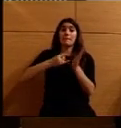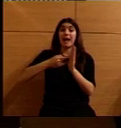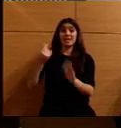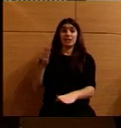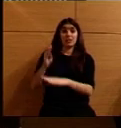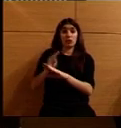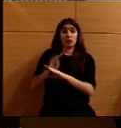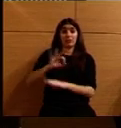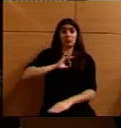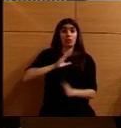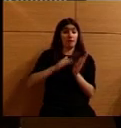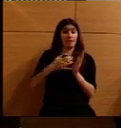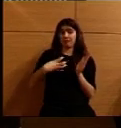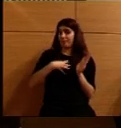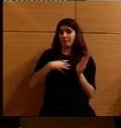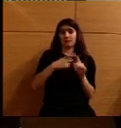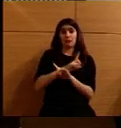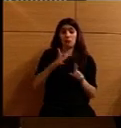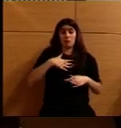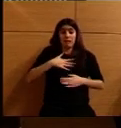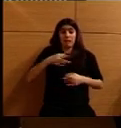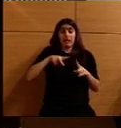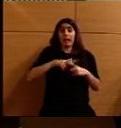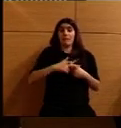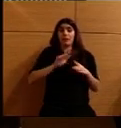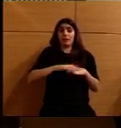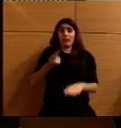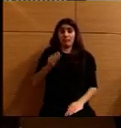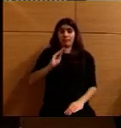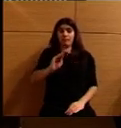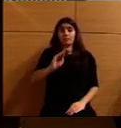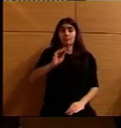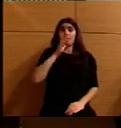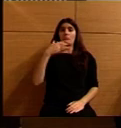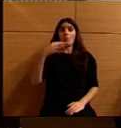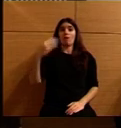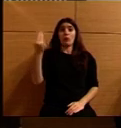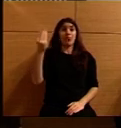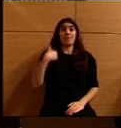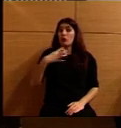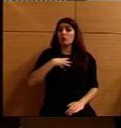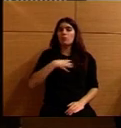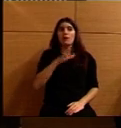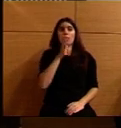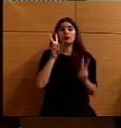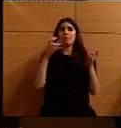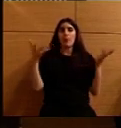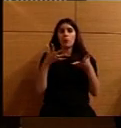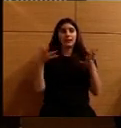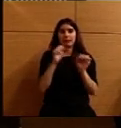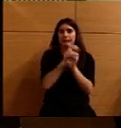d'Inversions de la Diputació de València, que és al final la nostra ferramenta a l'hora de poder invertir i a l'hora de millorar els nostres pobles, per una qüestió, torni a dir,